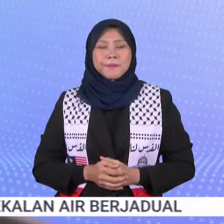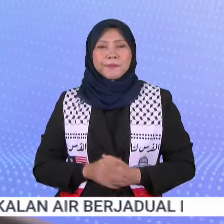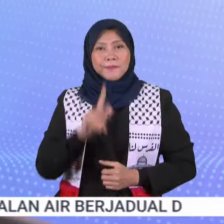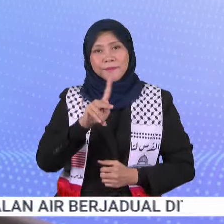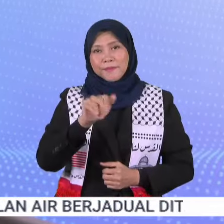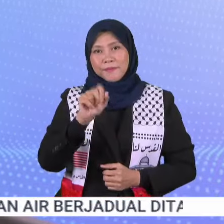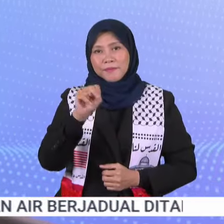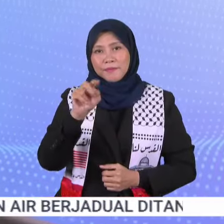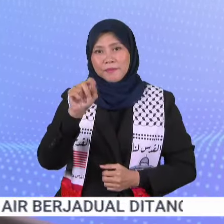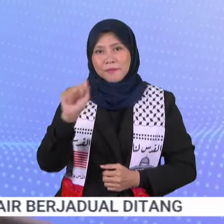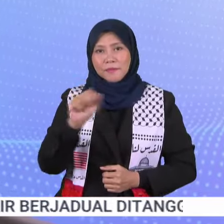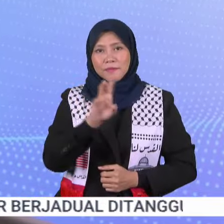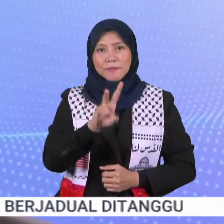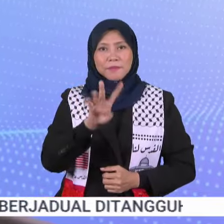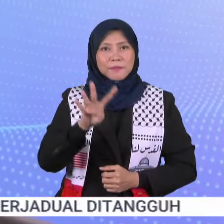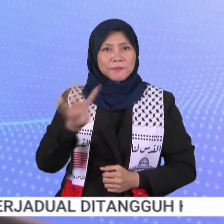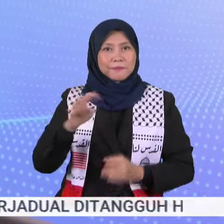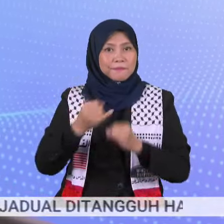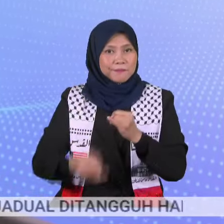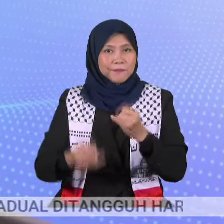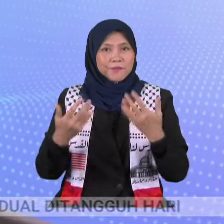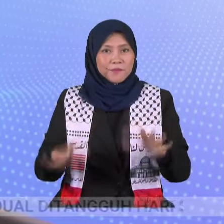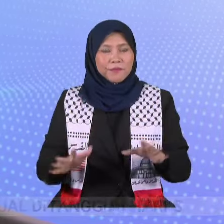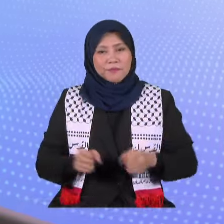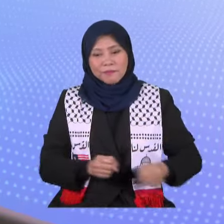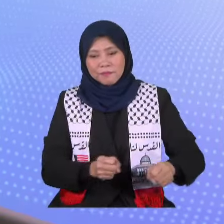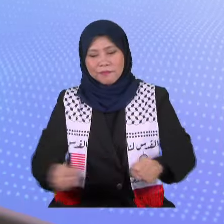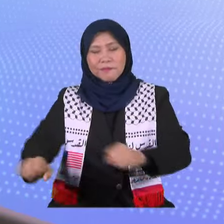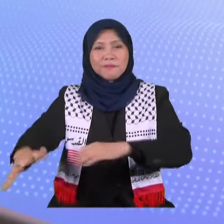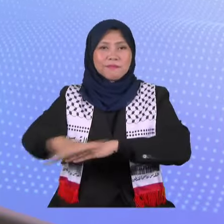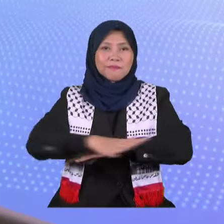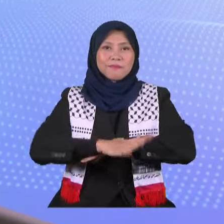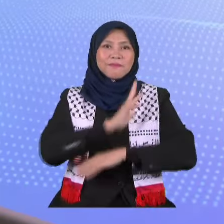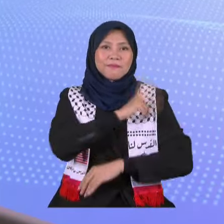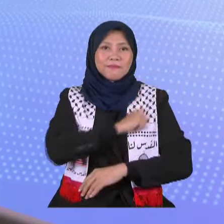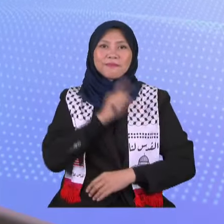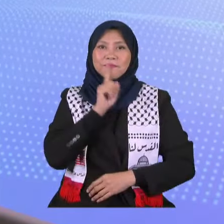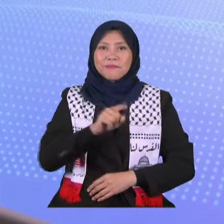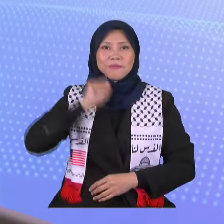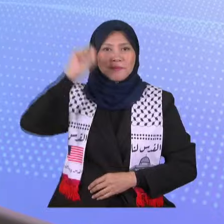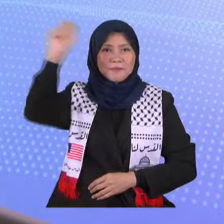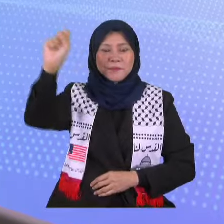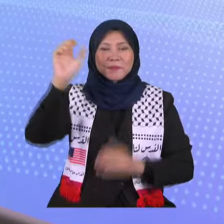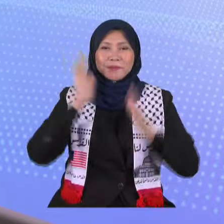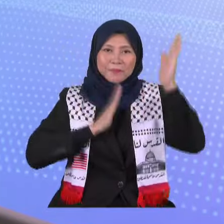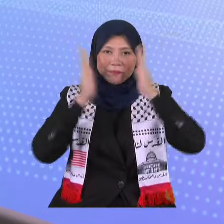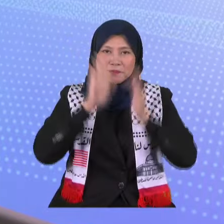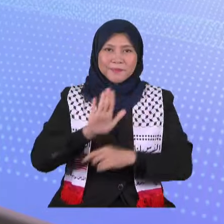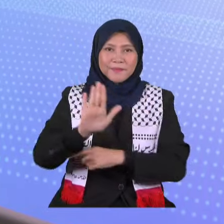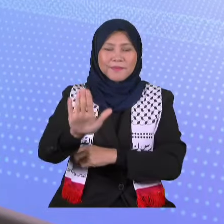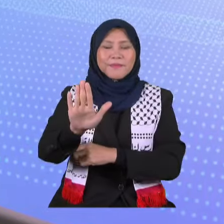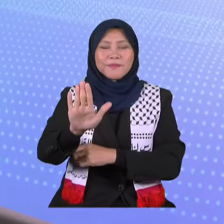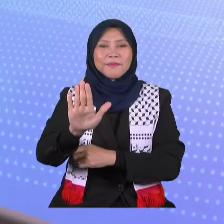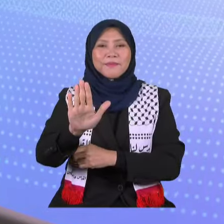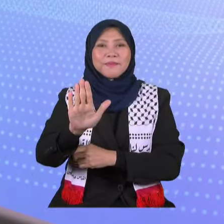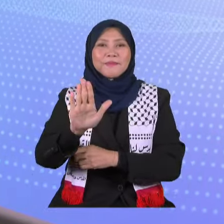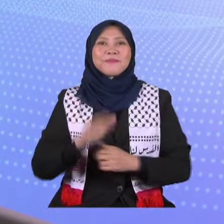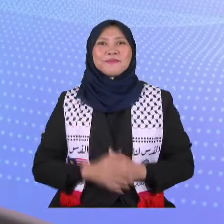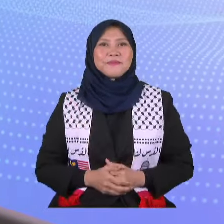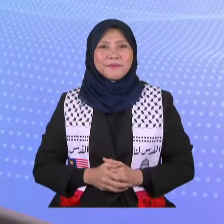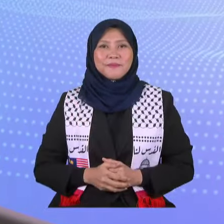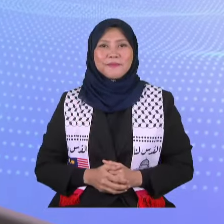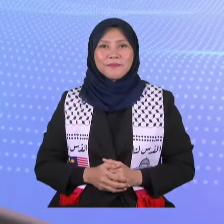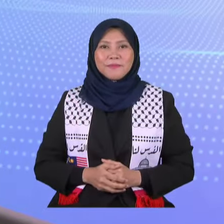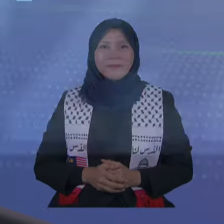Saudara Kanta 744 berakhir di sini dari sungai ke segara, Palestin pasti merdeka. Assalamualaikum, salam Malaysia Madani, dekat perpaduan penuhi harapan.